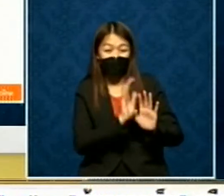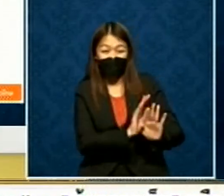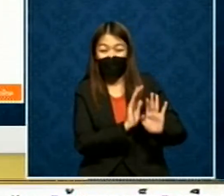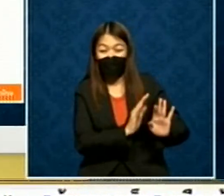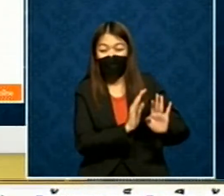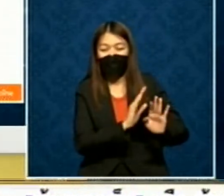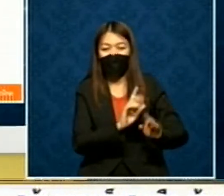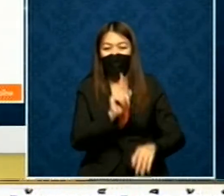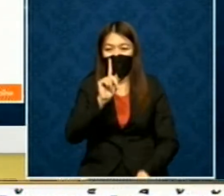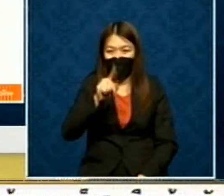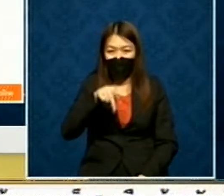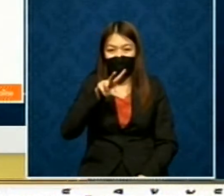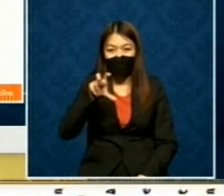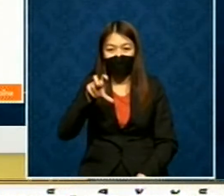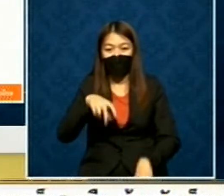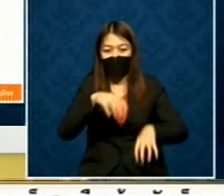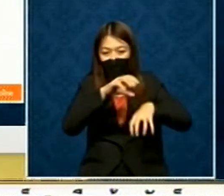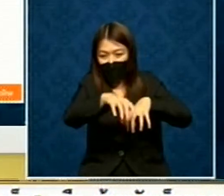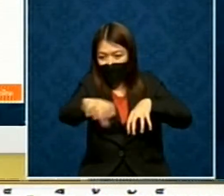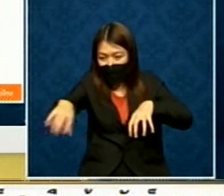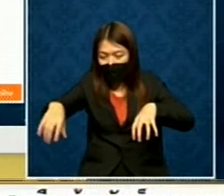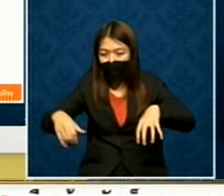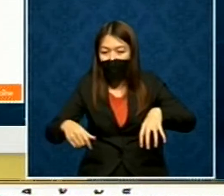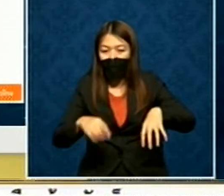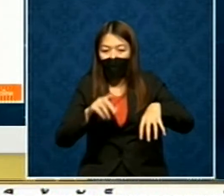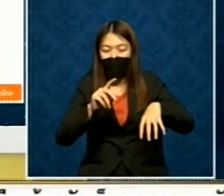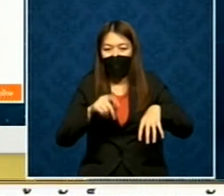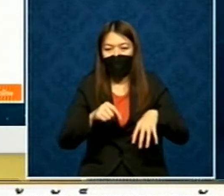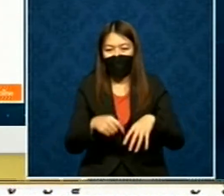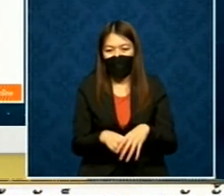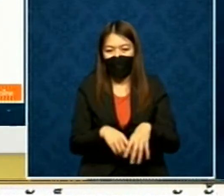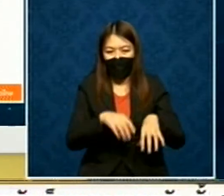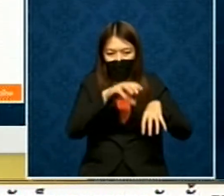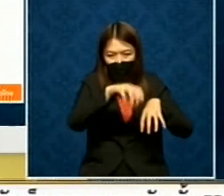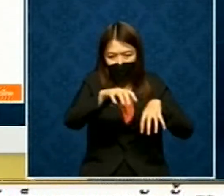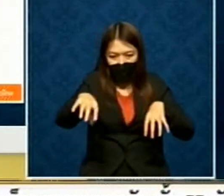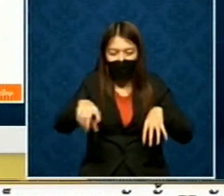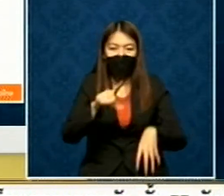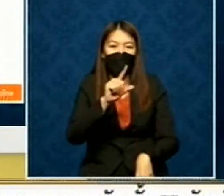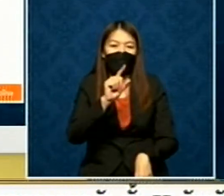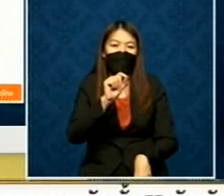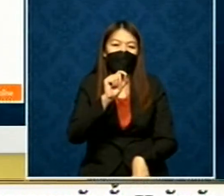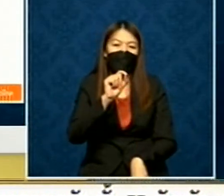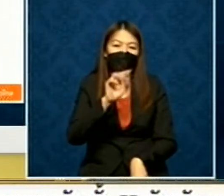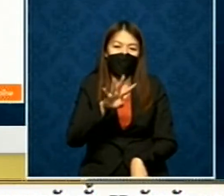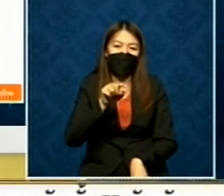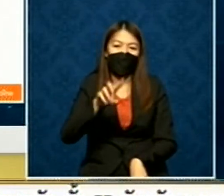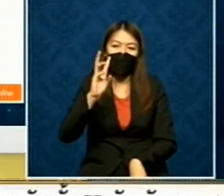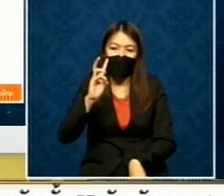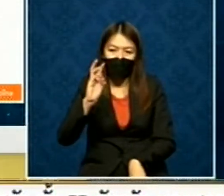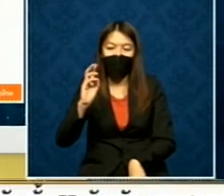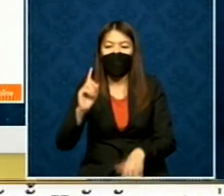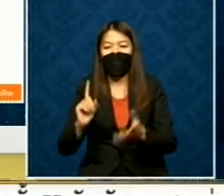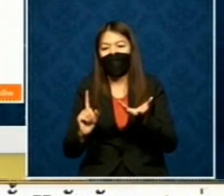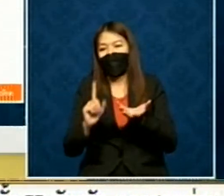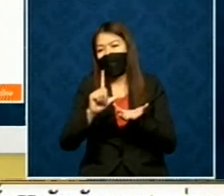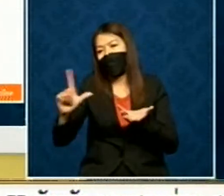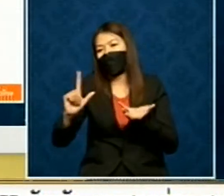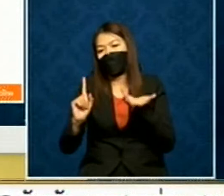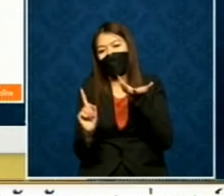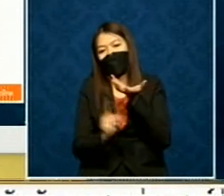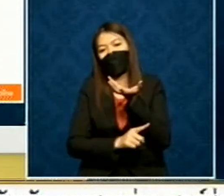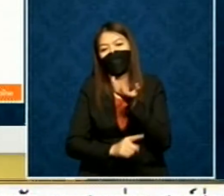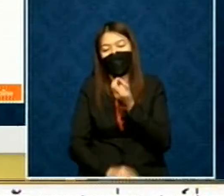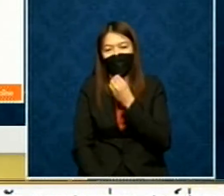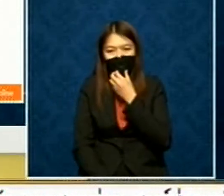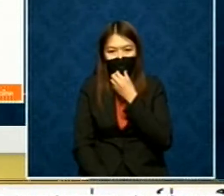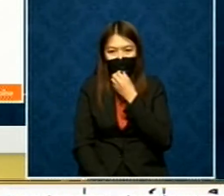366 แห่งมีหมูเก็บอยู่ 24,66 ล้านกิโลกรมเป็อย่างน้อย ประท